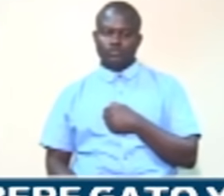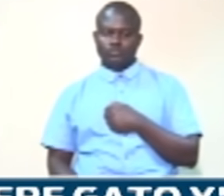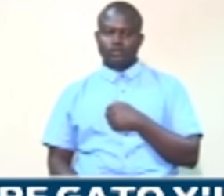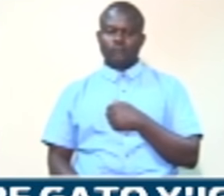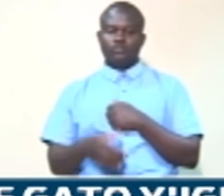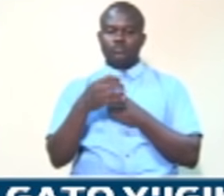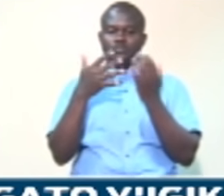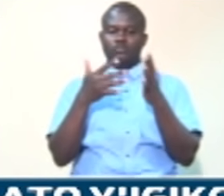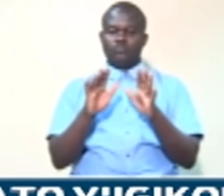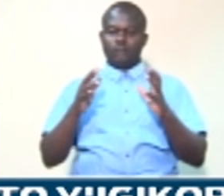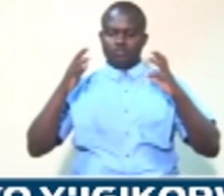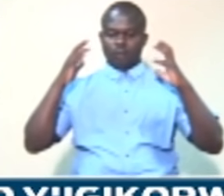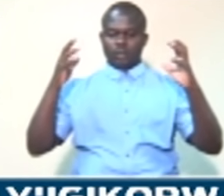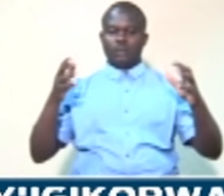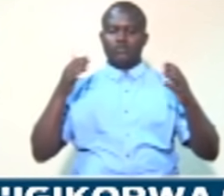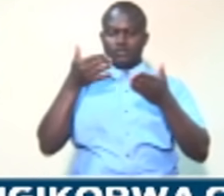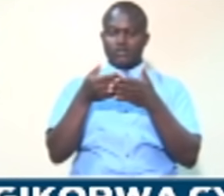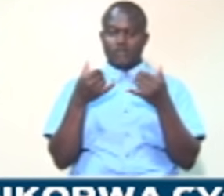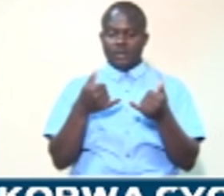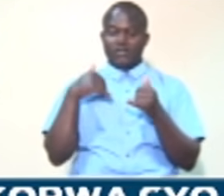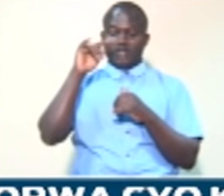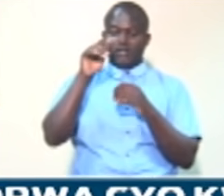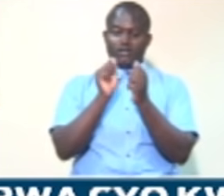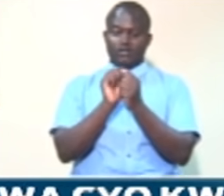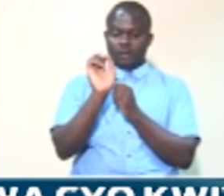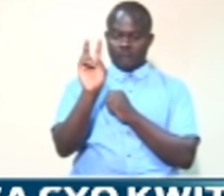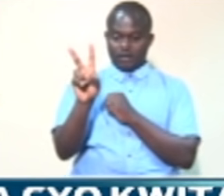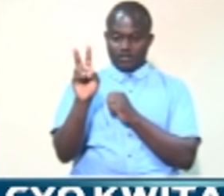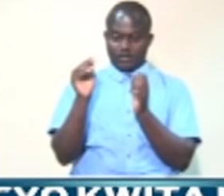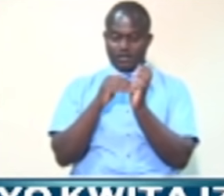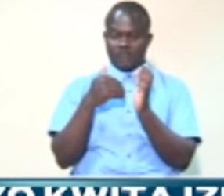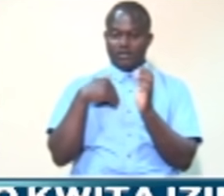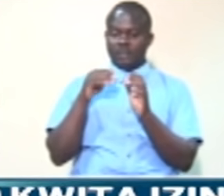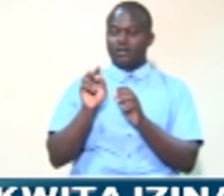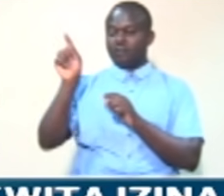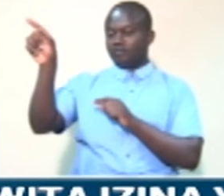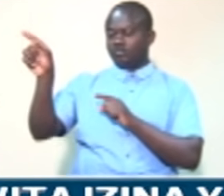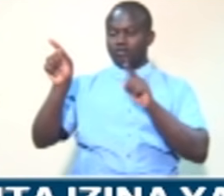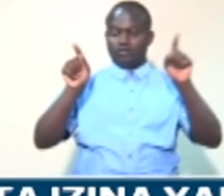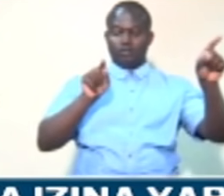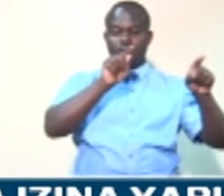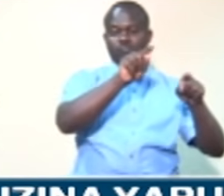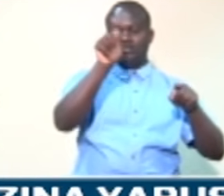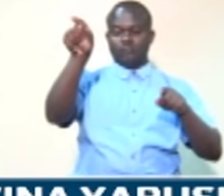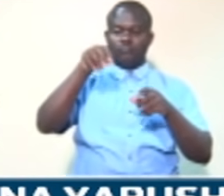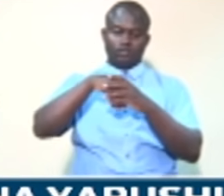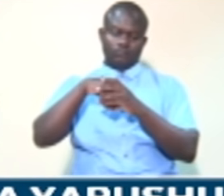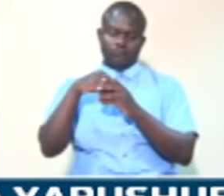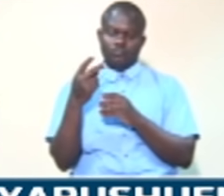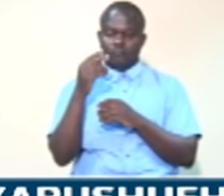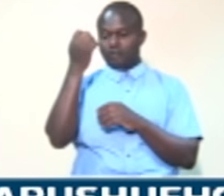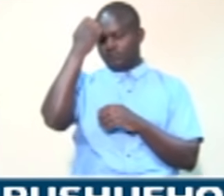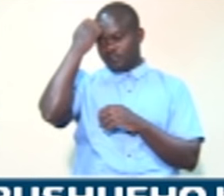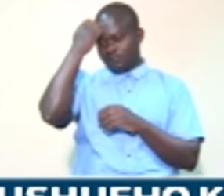Ni sosiyete imaze gukura kuko kugeza ubu ifite indege 12, ikanagira ibyerekezo 29, birimo 2 byo ku mugabane w'i